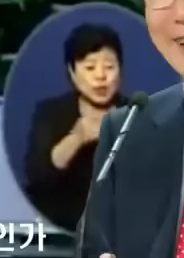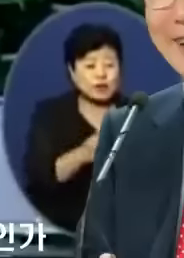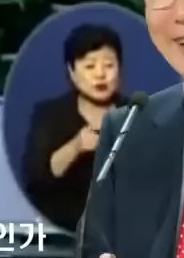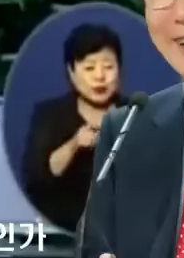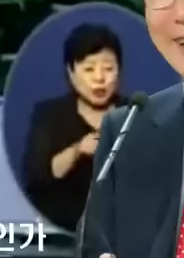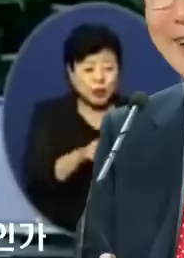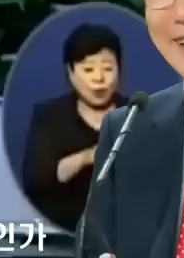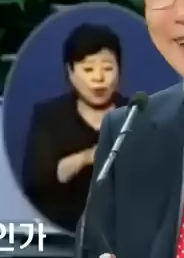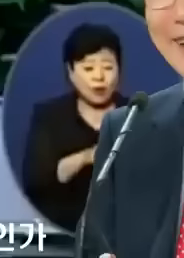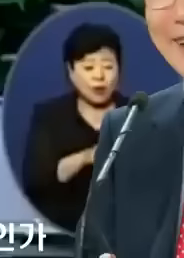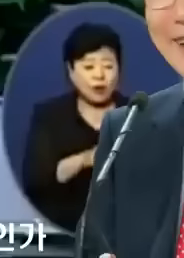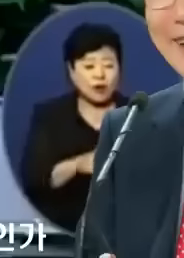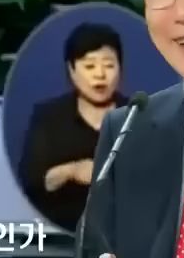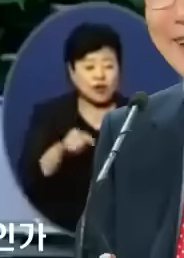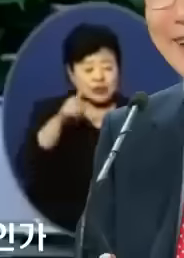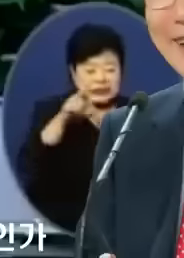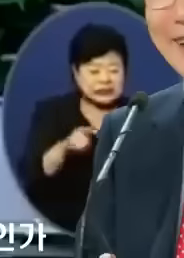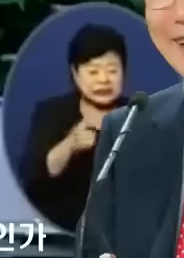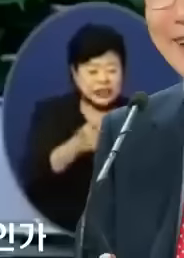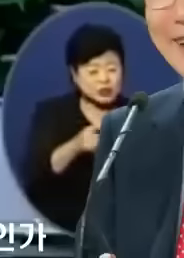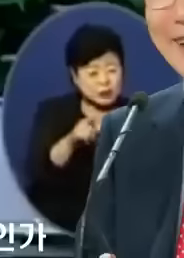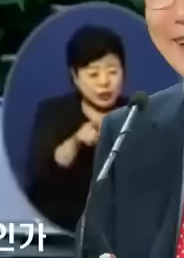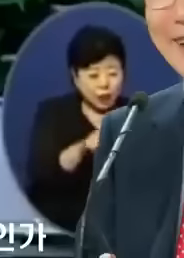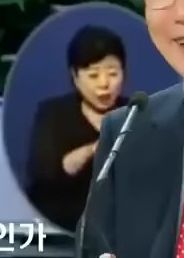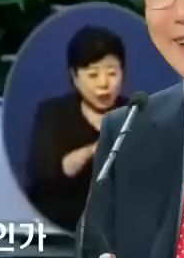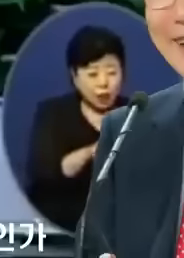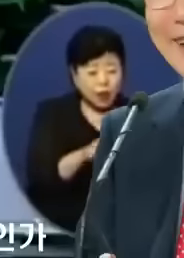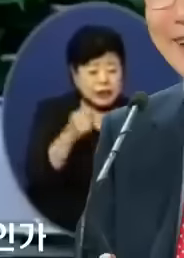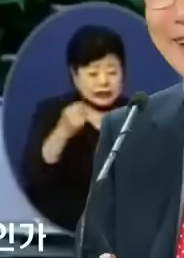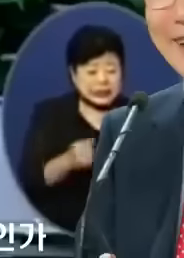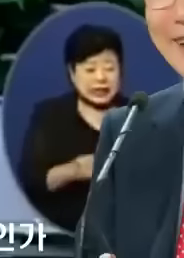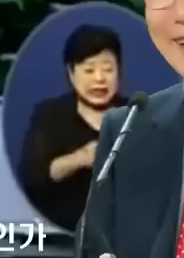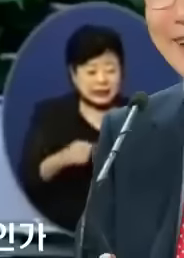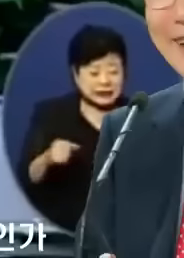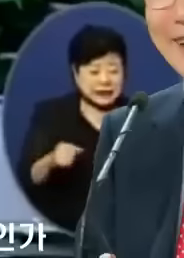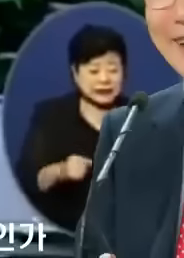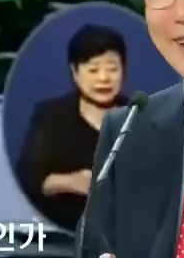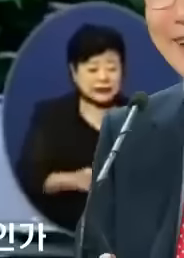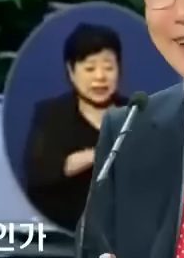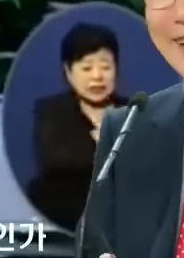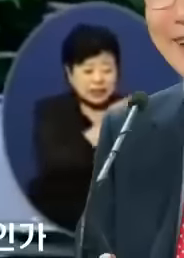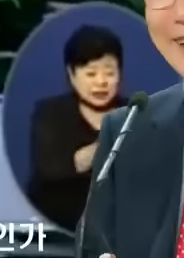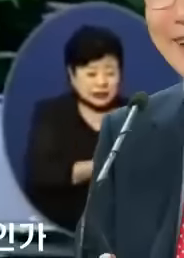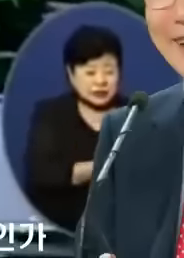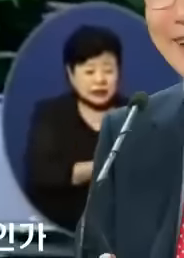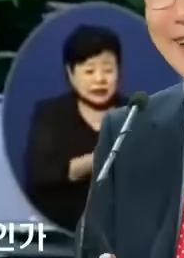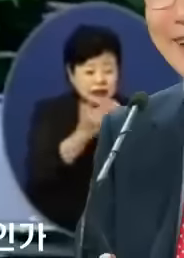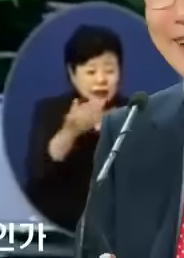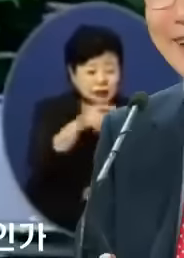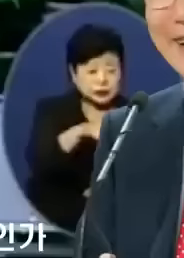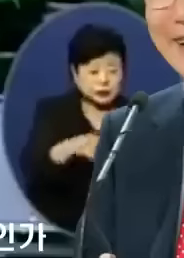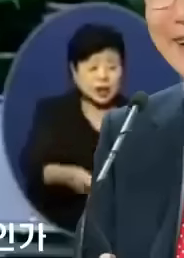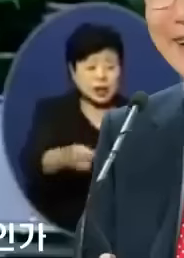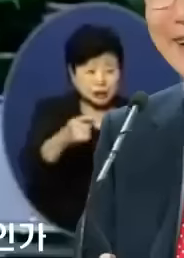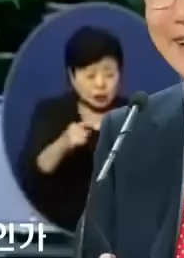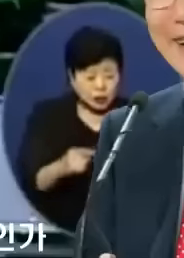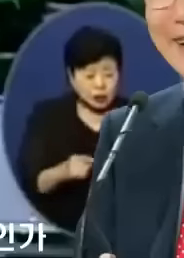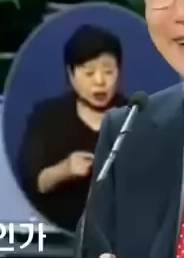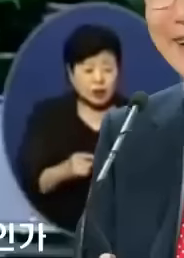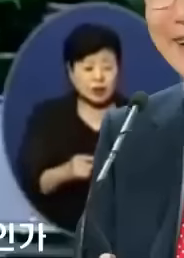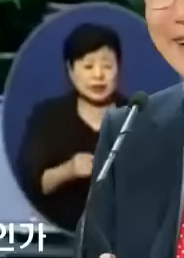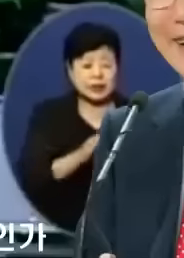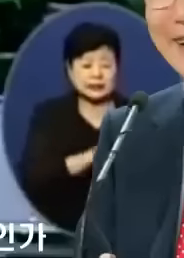믿고 의식적인 예수를 믿고 살아서 역사하는 능력이 여러분 속에 돌아왔다는 것을